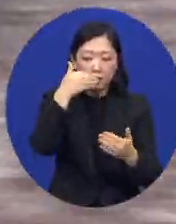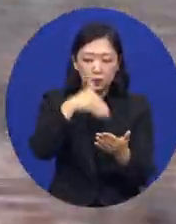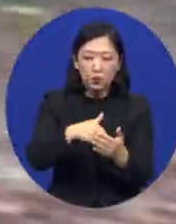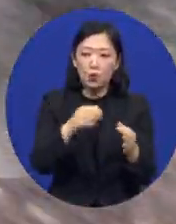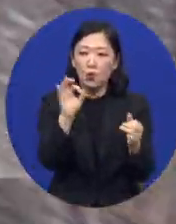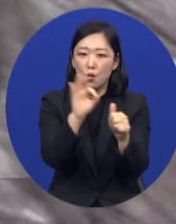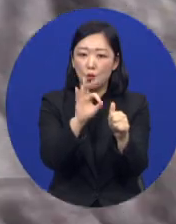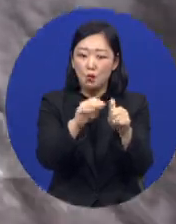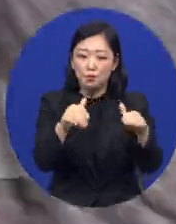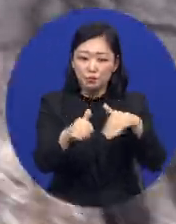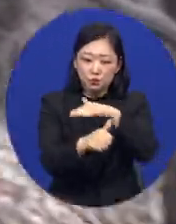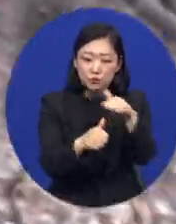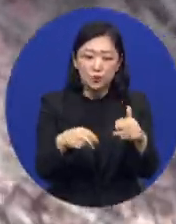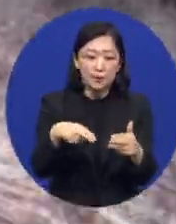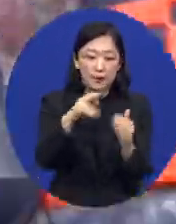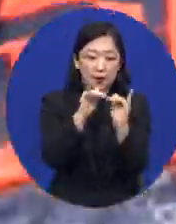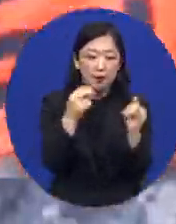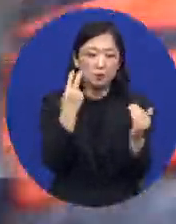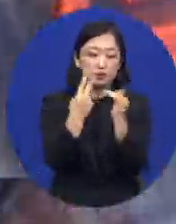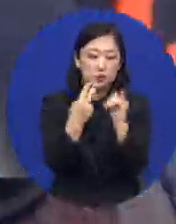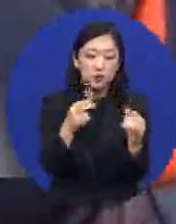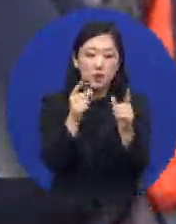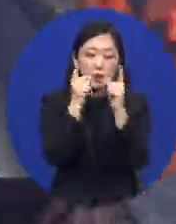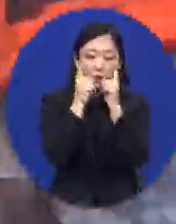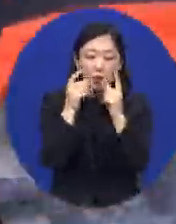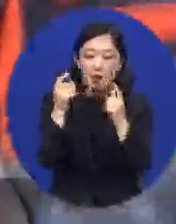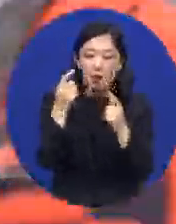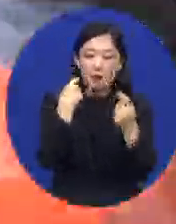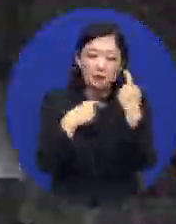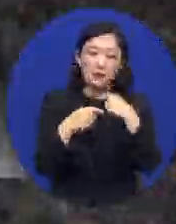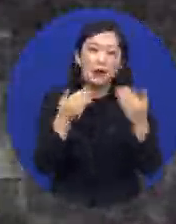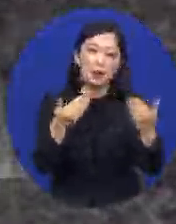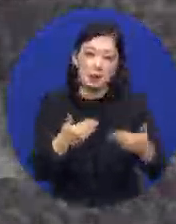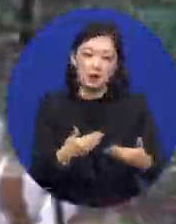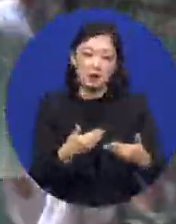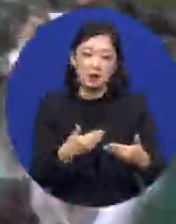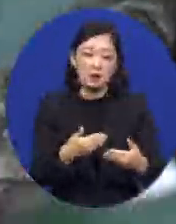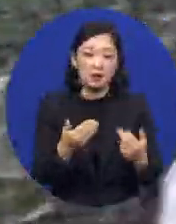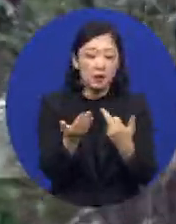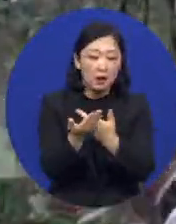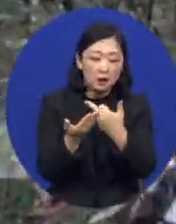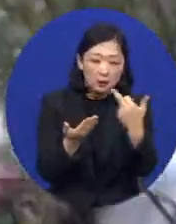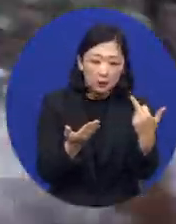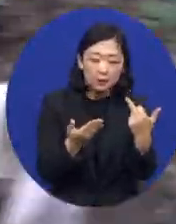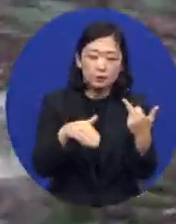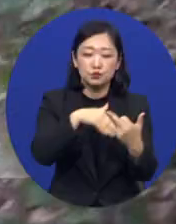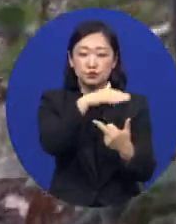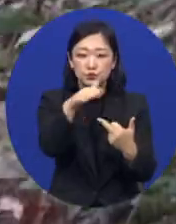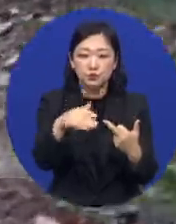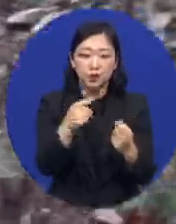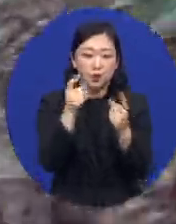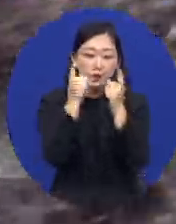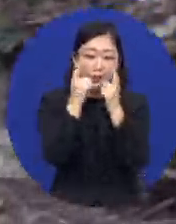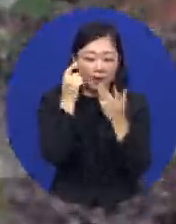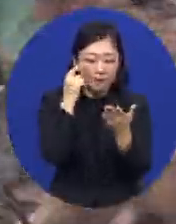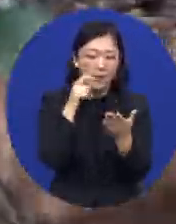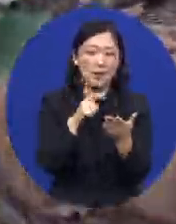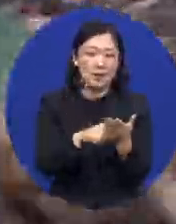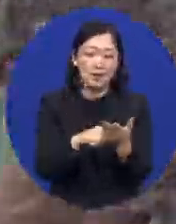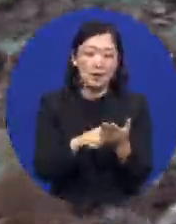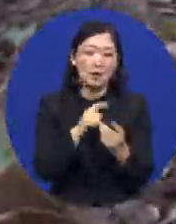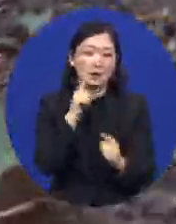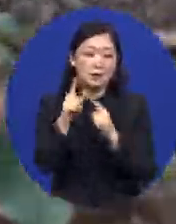인근에서 탐방객 두 명이 멧돼지의 습격을 당해 경상을 입었고 한라산 윗세오름 인근에서도 멧돼지가